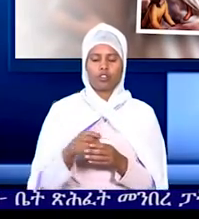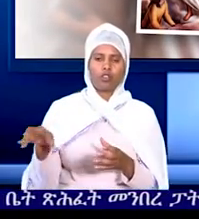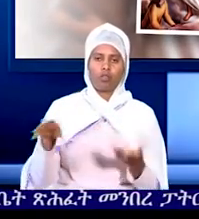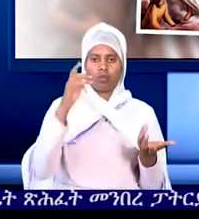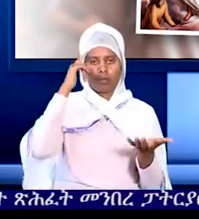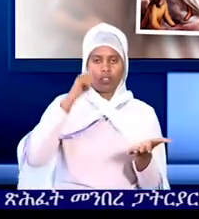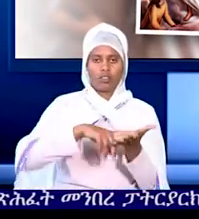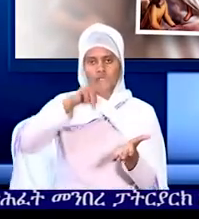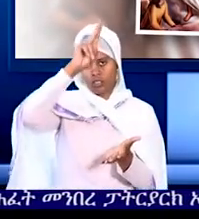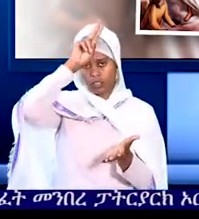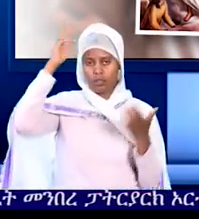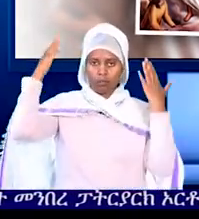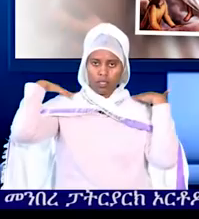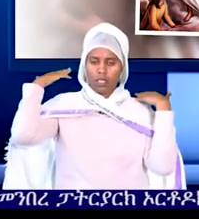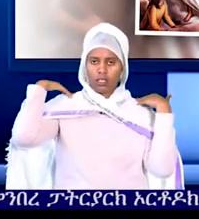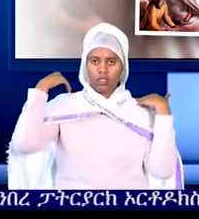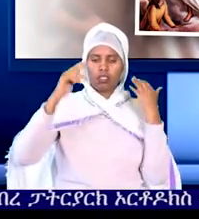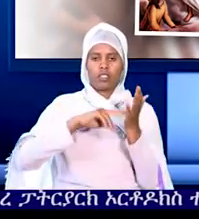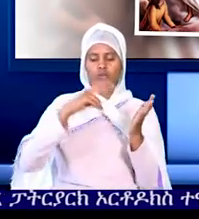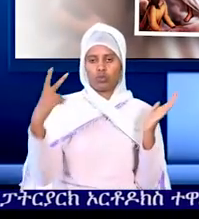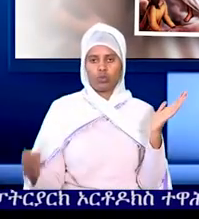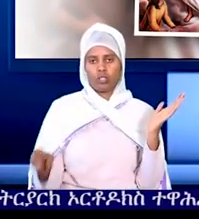እንጠርጠስ አውረድዎ በዚ